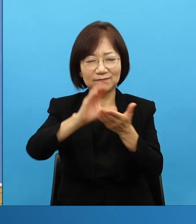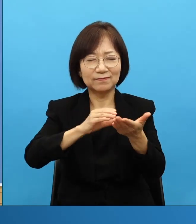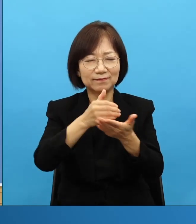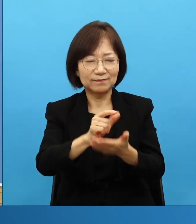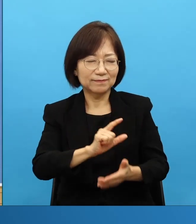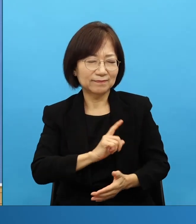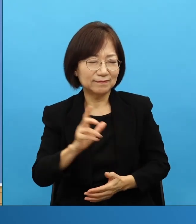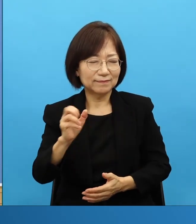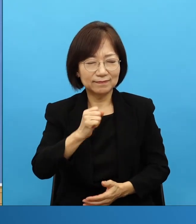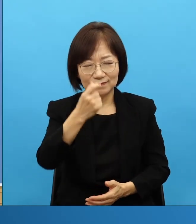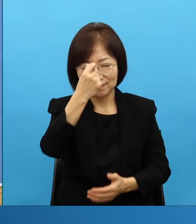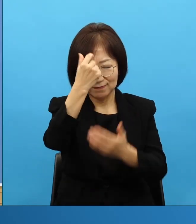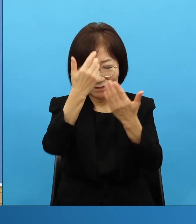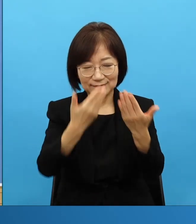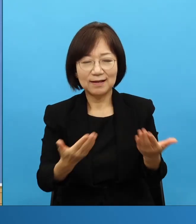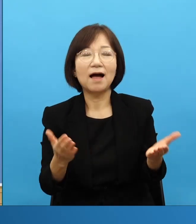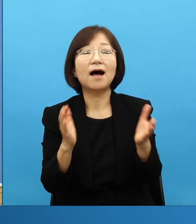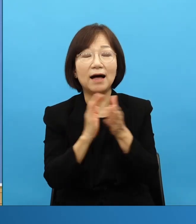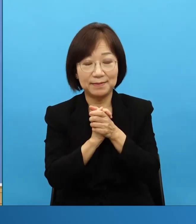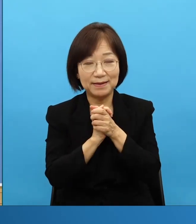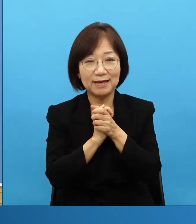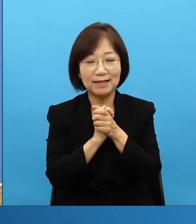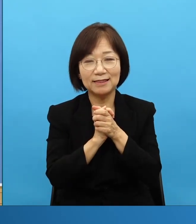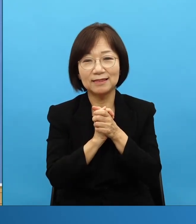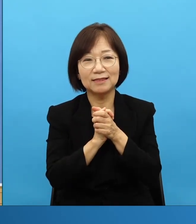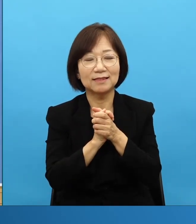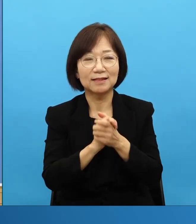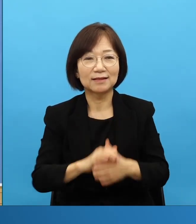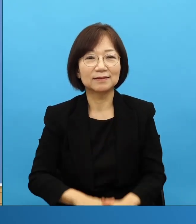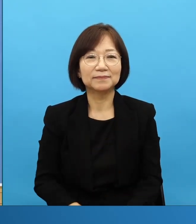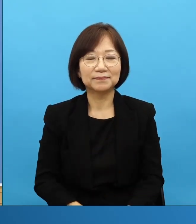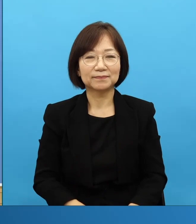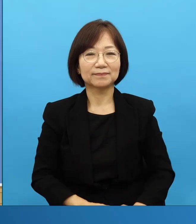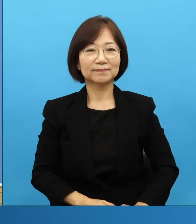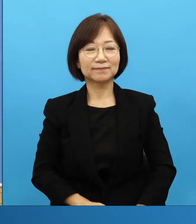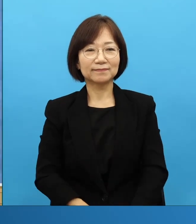In 기도하옵나이다. Jesus Christ's name we pray. Amen.